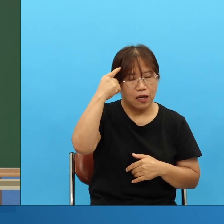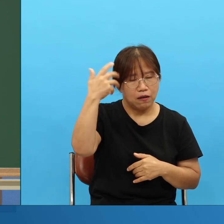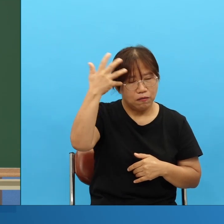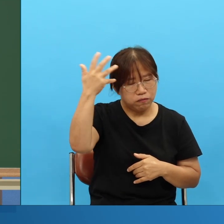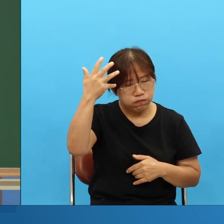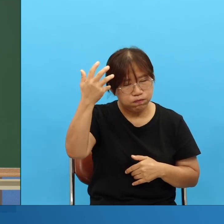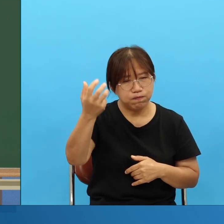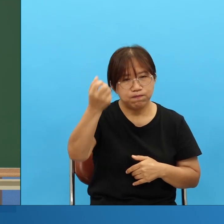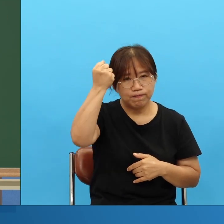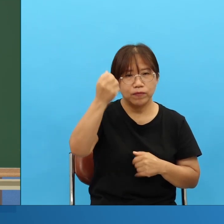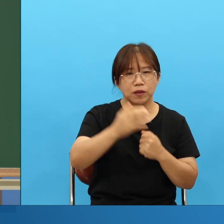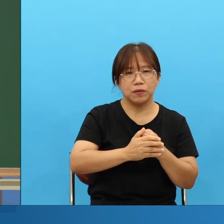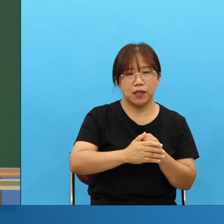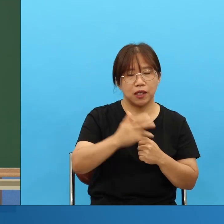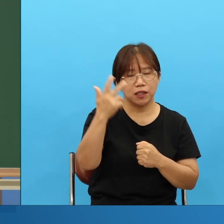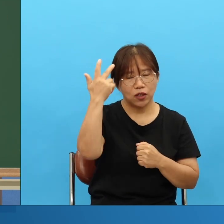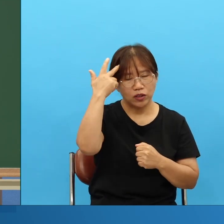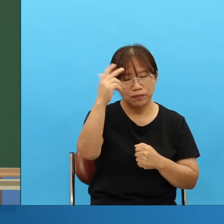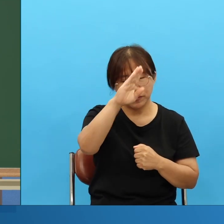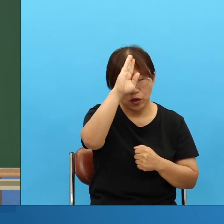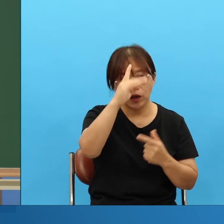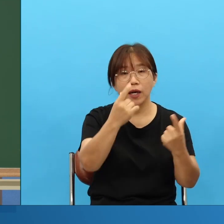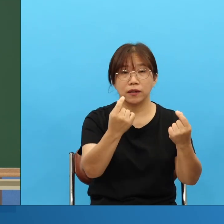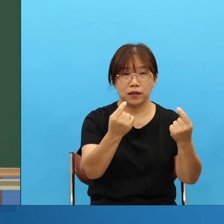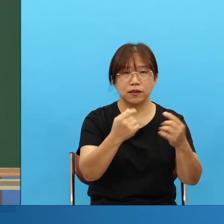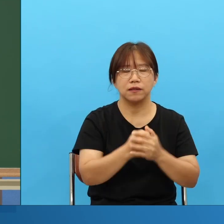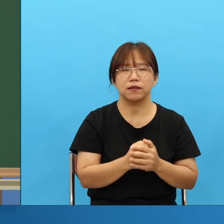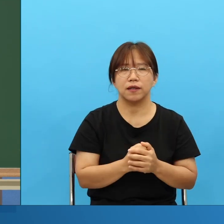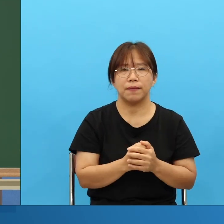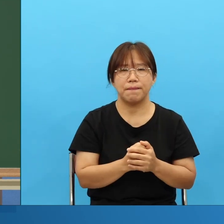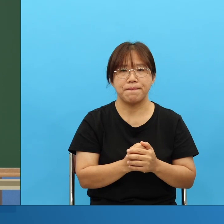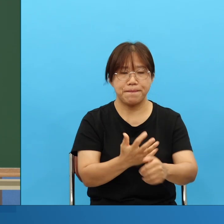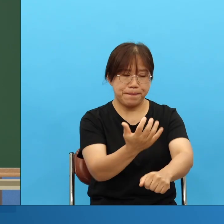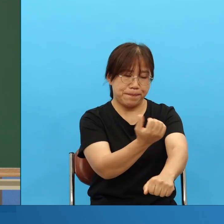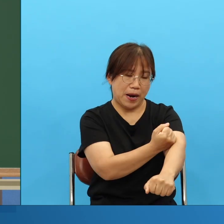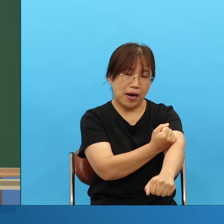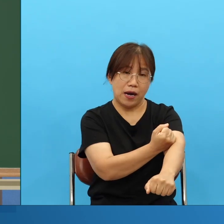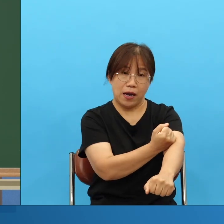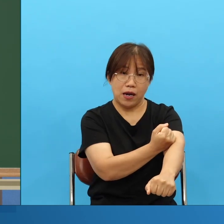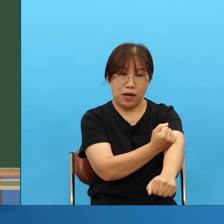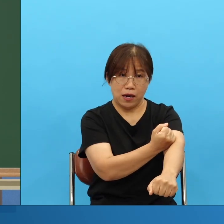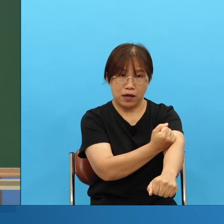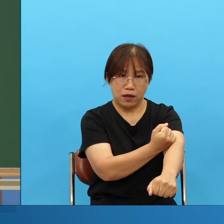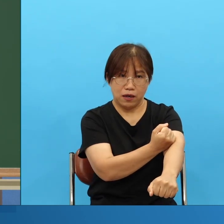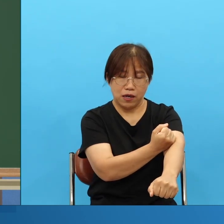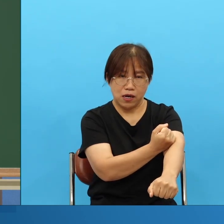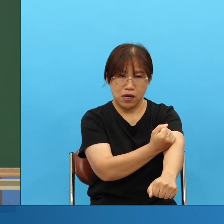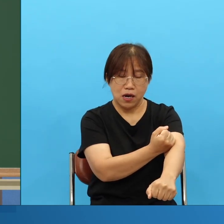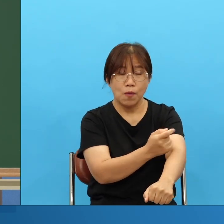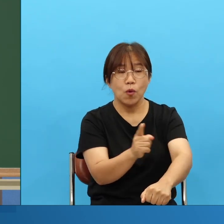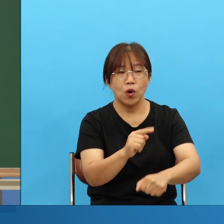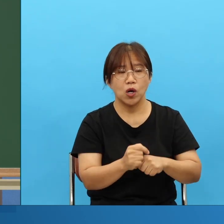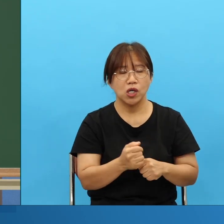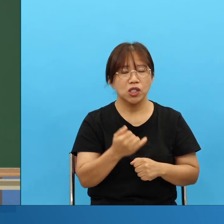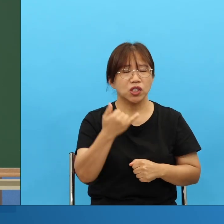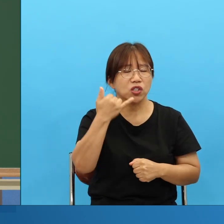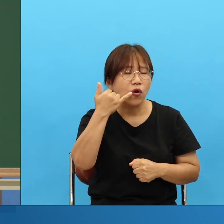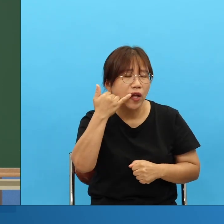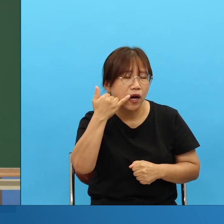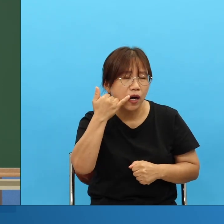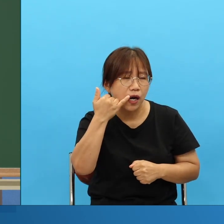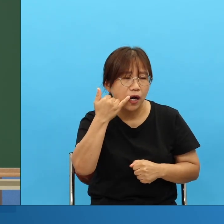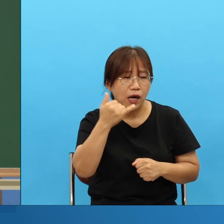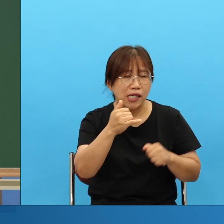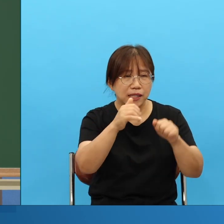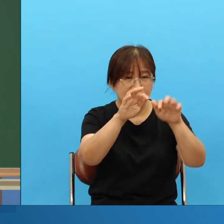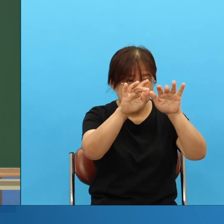사실은. 그러면서 이제 이 마약을 하면 그 전신 전화국에 가서 전화 기록 다 떼고 통장 사본 다 떼고